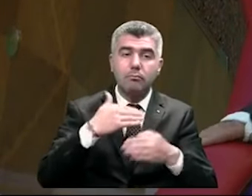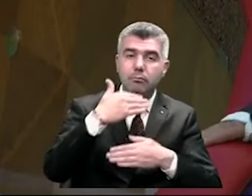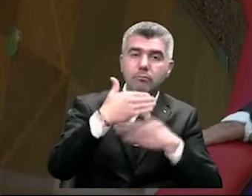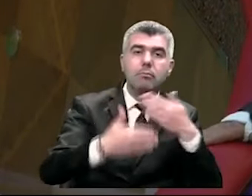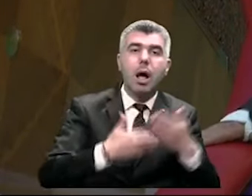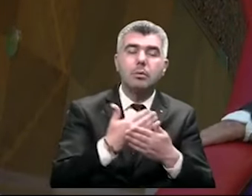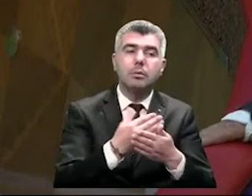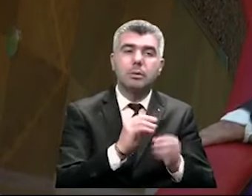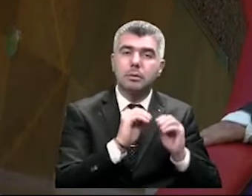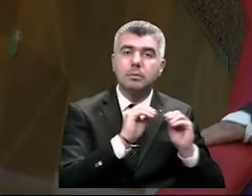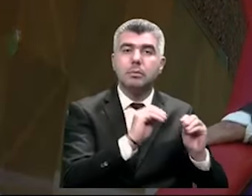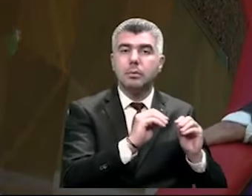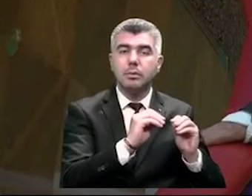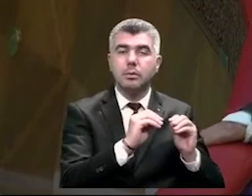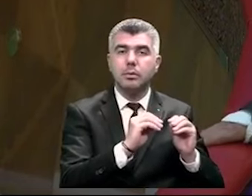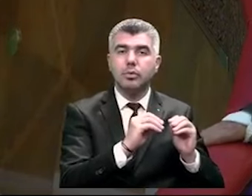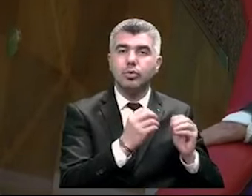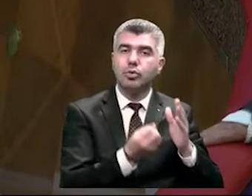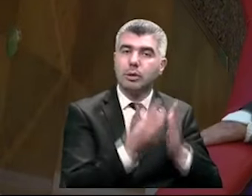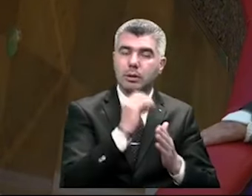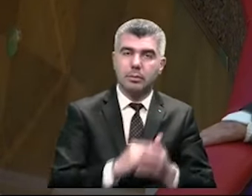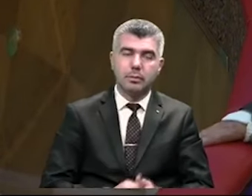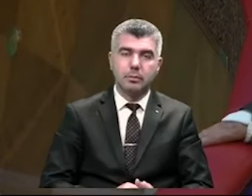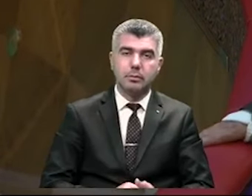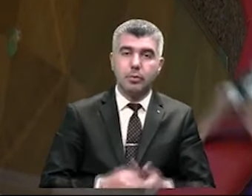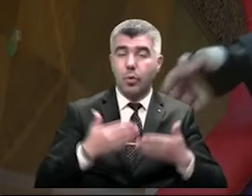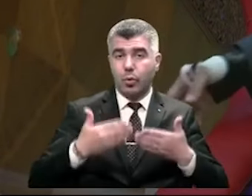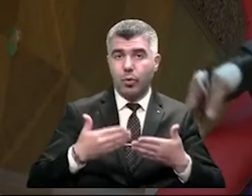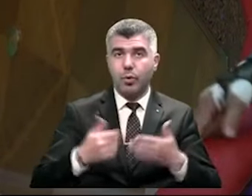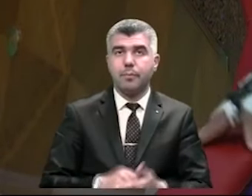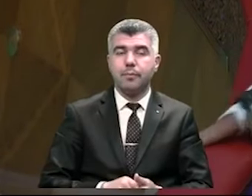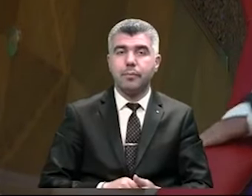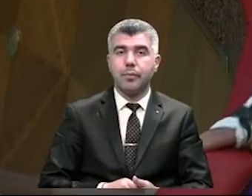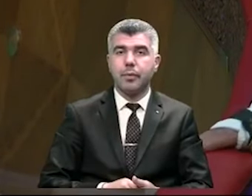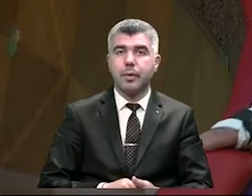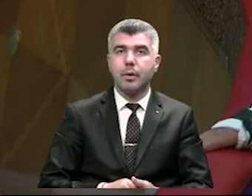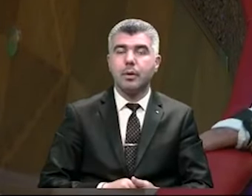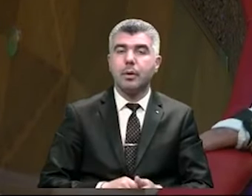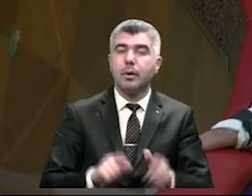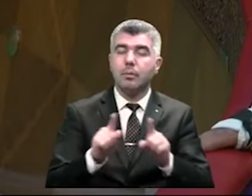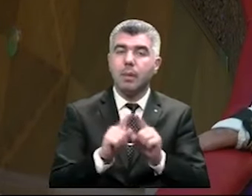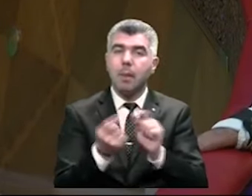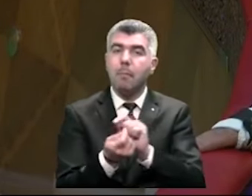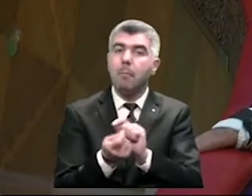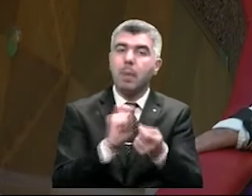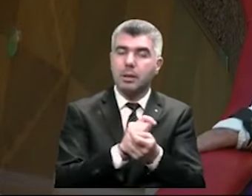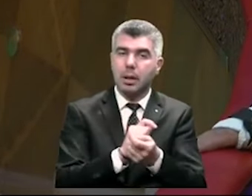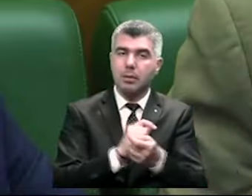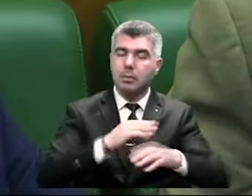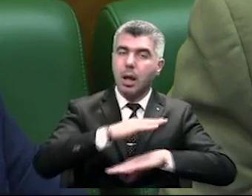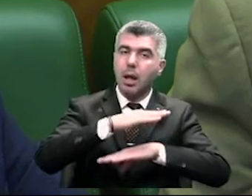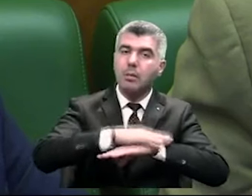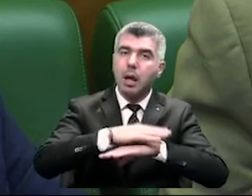الاجيال الاجيال القادمه اليوم عملنا من جهه التغيير بالنسبه للضوابط